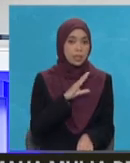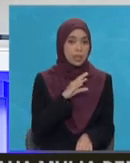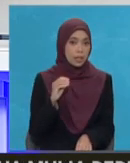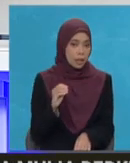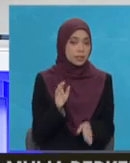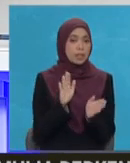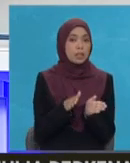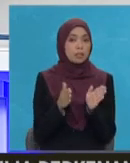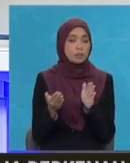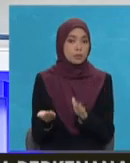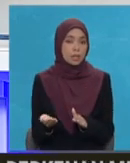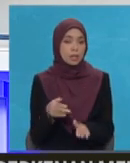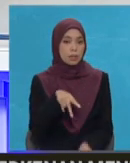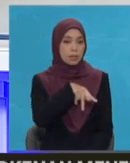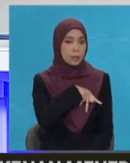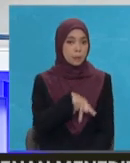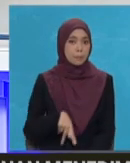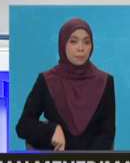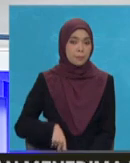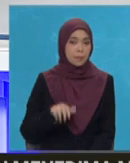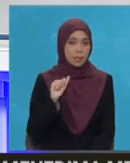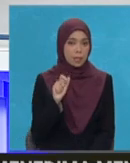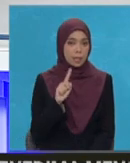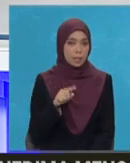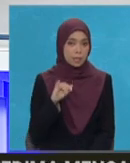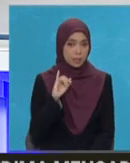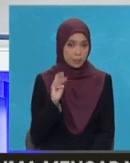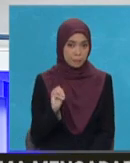damen dan almarhum yang teramat mulia